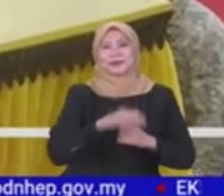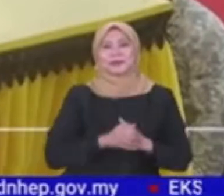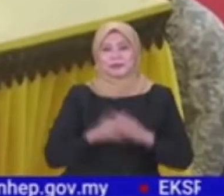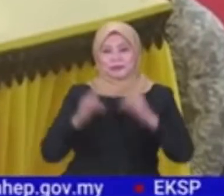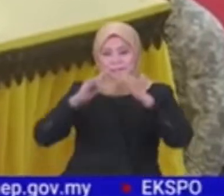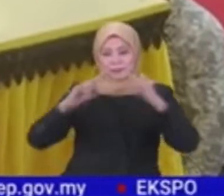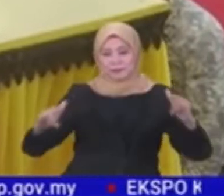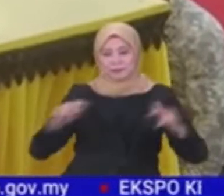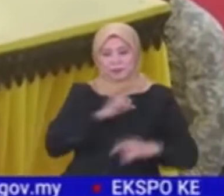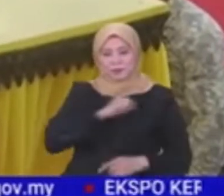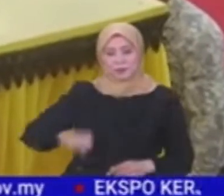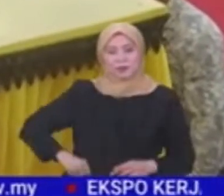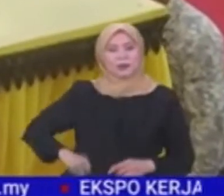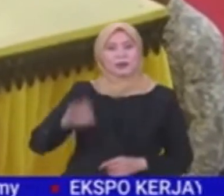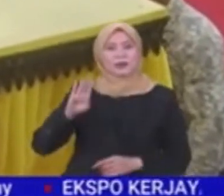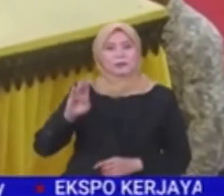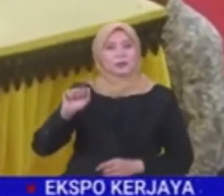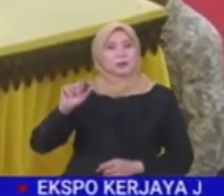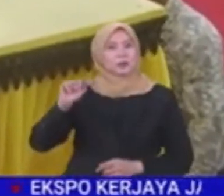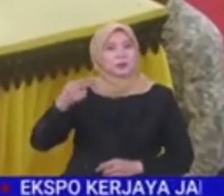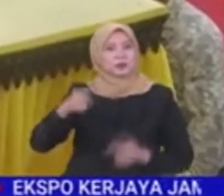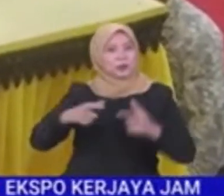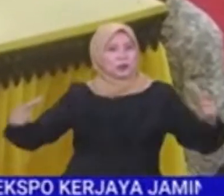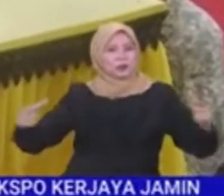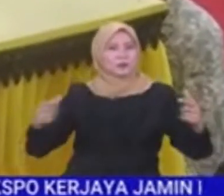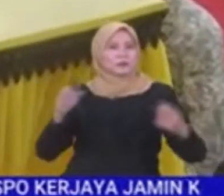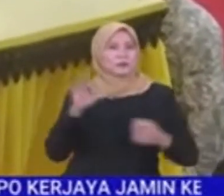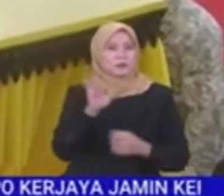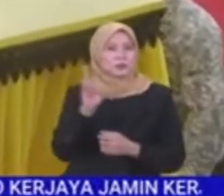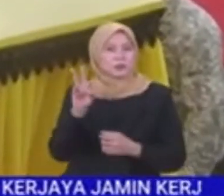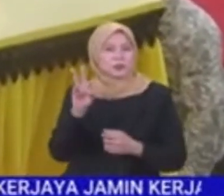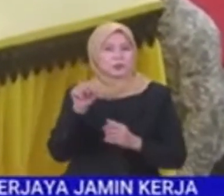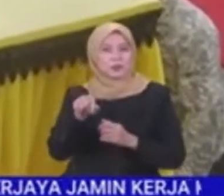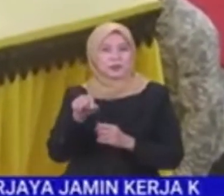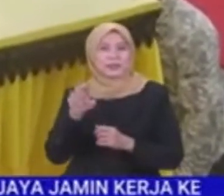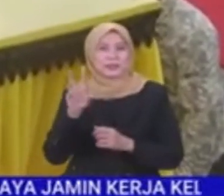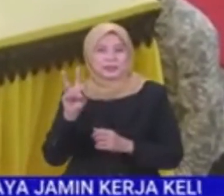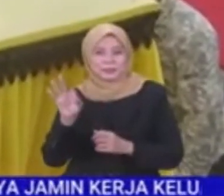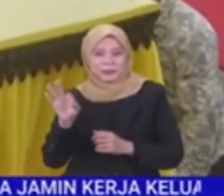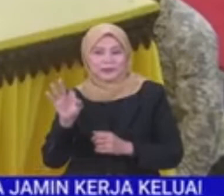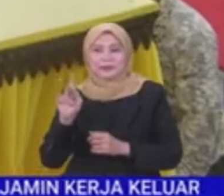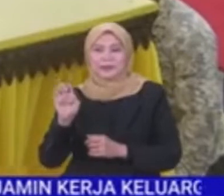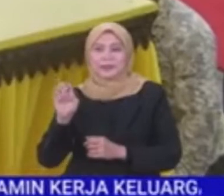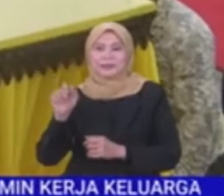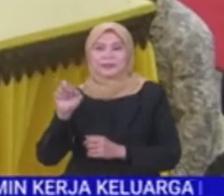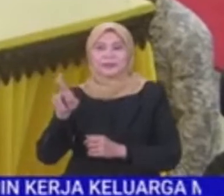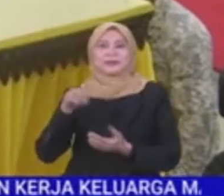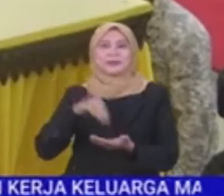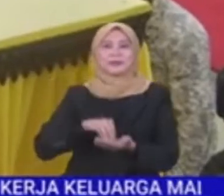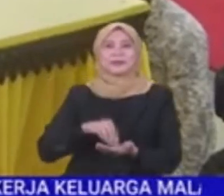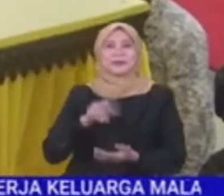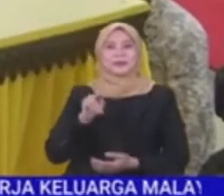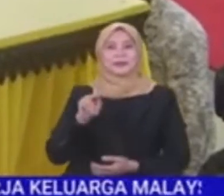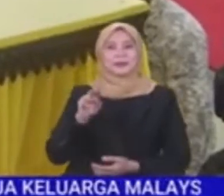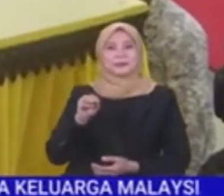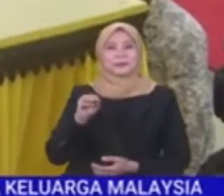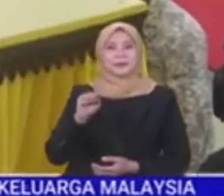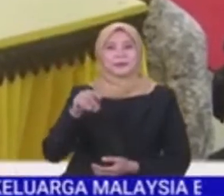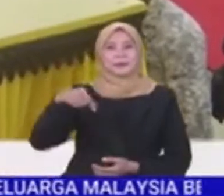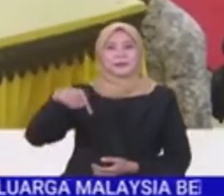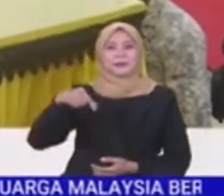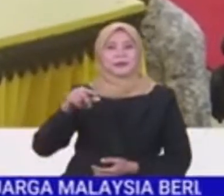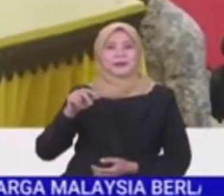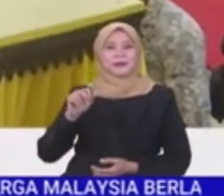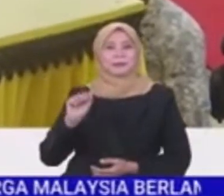kem al-sultan Abdullah berkeluasan 97.769 ekar terletak di mkab di Jalan Pancing